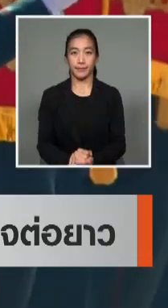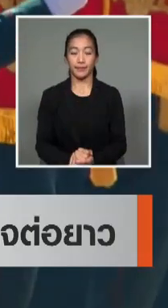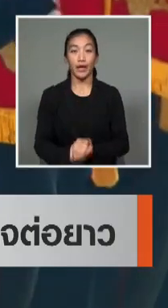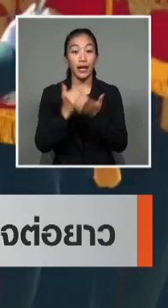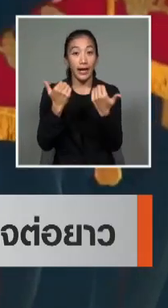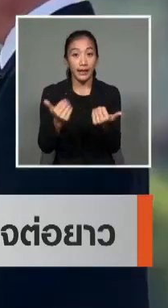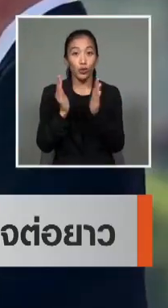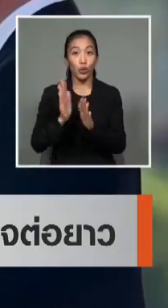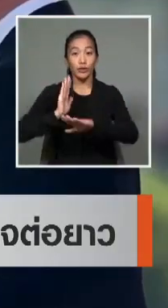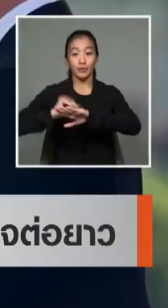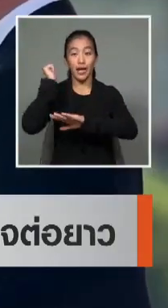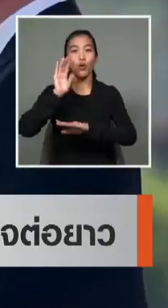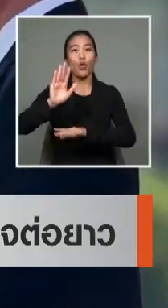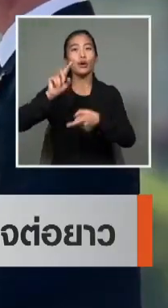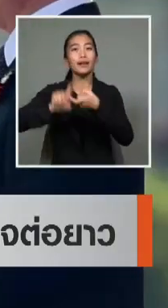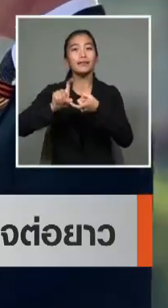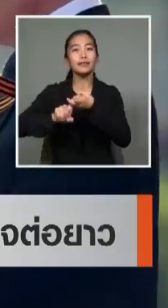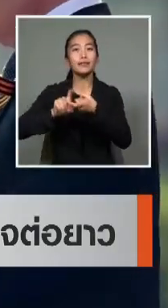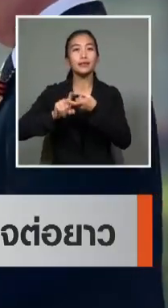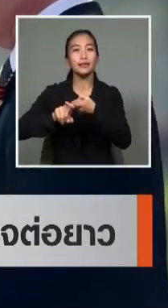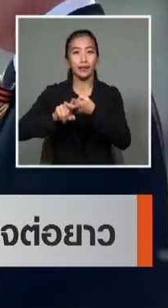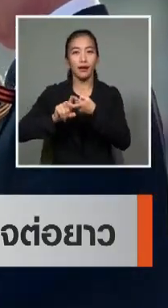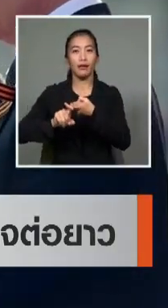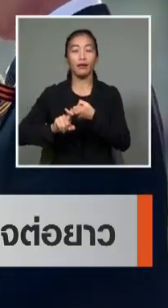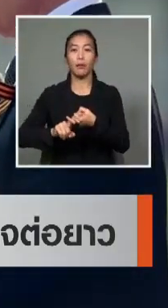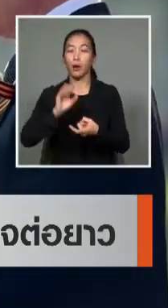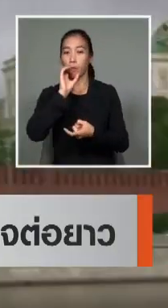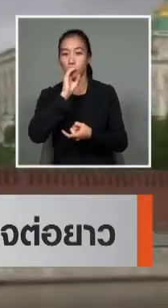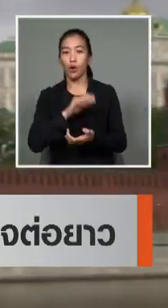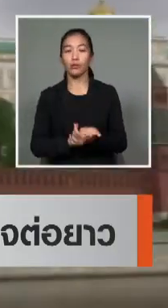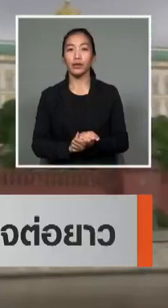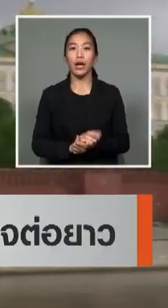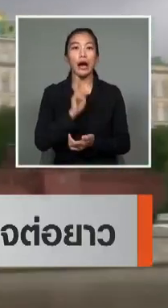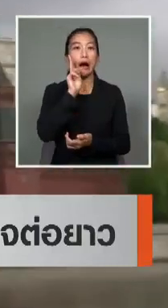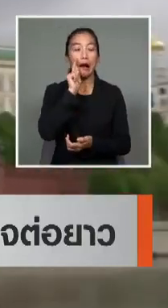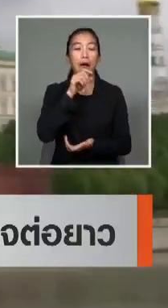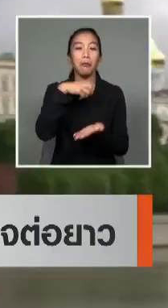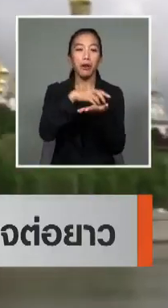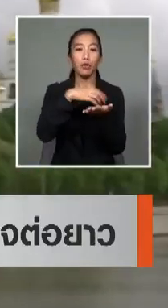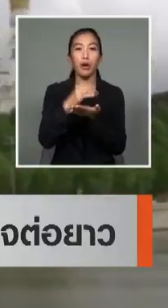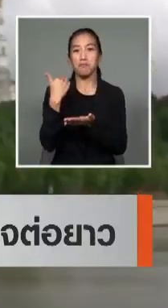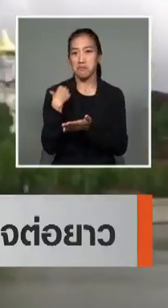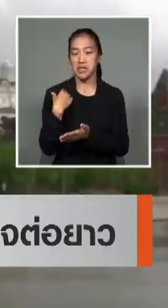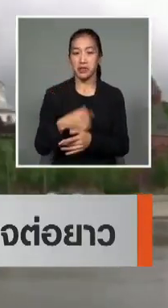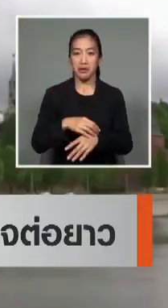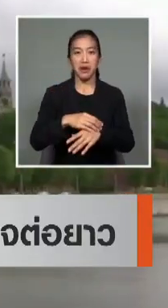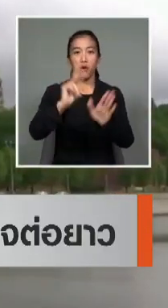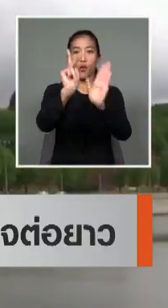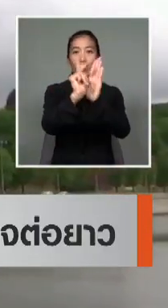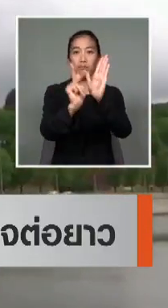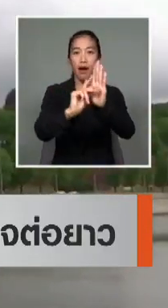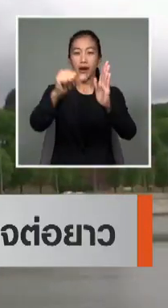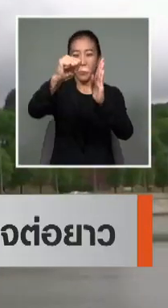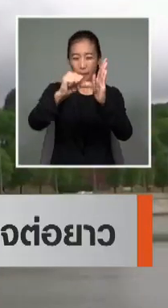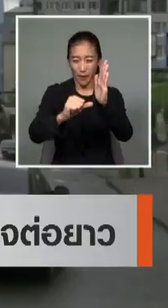ะผู้เชี่ยวชาญด้านรัสเซียชื่อว่านายนิโคลเลย์เปดรอฟบอกกับยูโรนิวส์นะคะว่ามีการแก้ไขกว่า200จุดเลยเป็นการปรับ